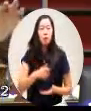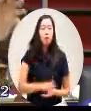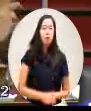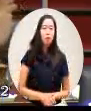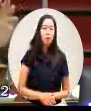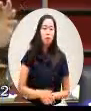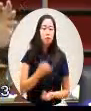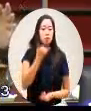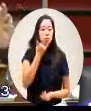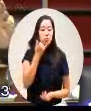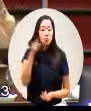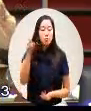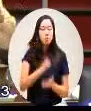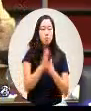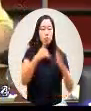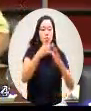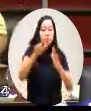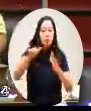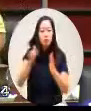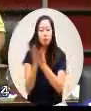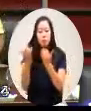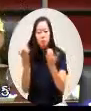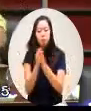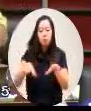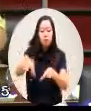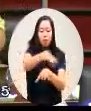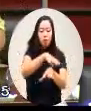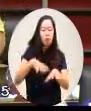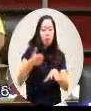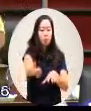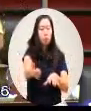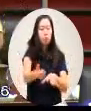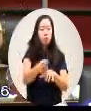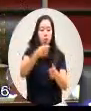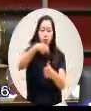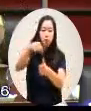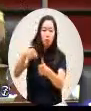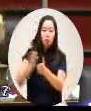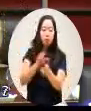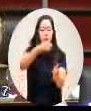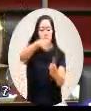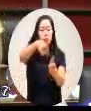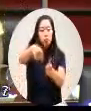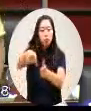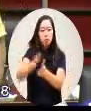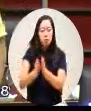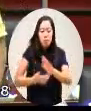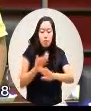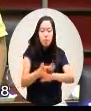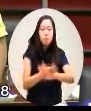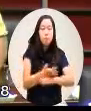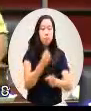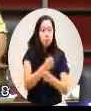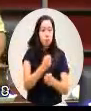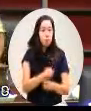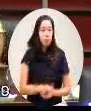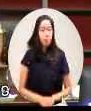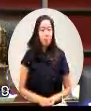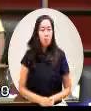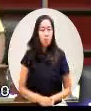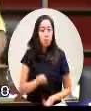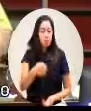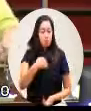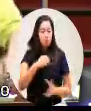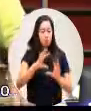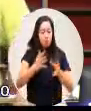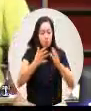个非常友好的环境下把教育下一代，好好用心去做。安尼，咱的国